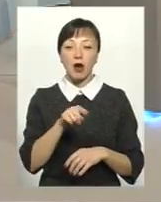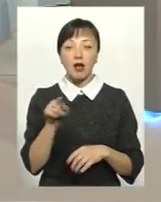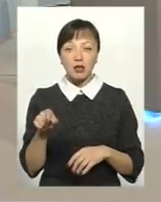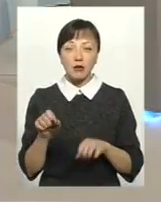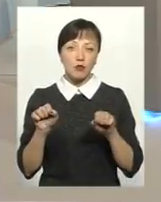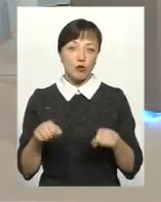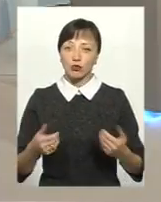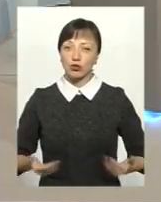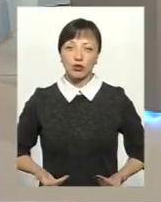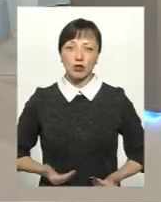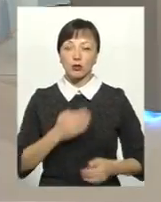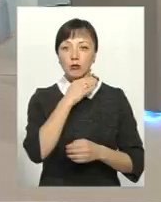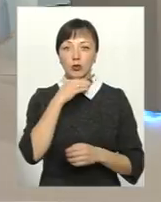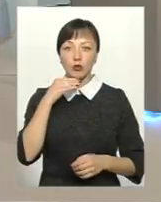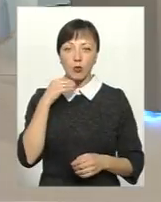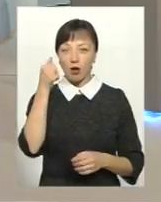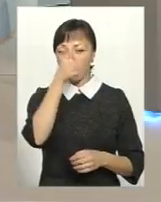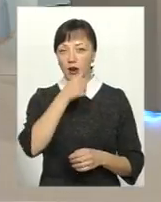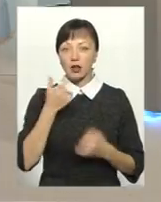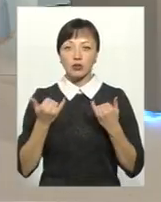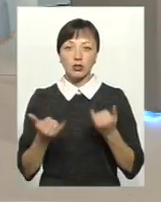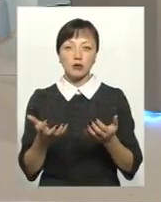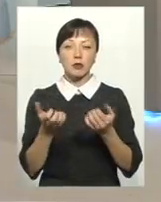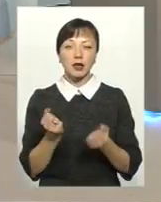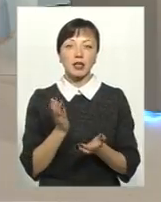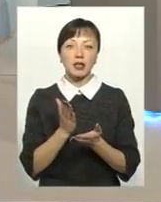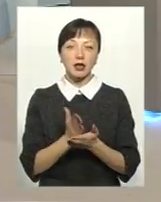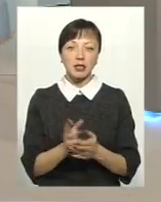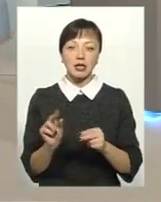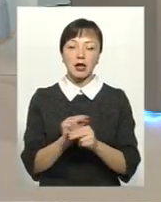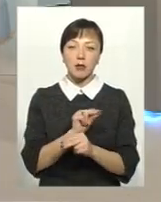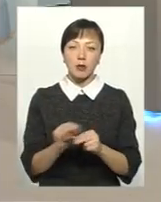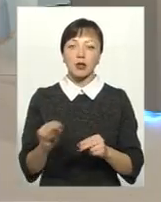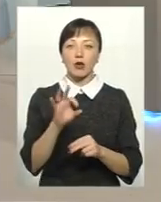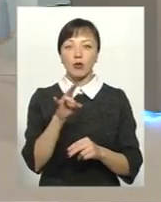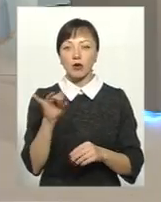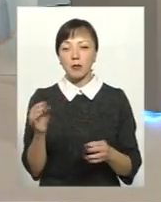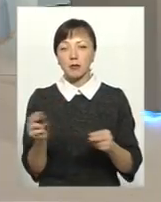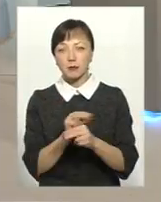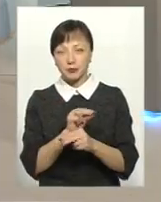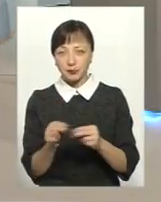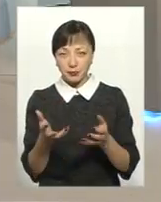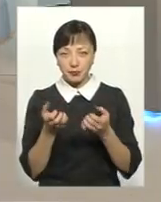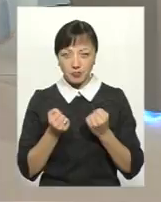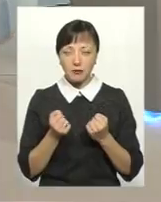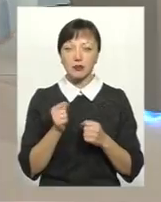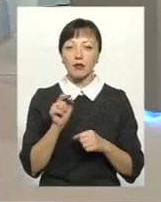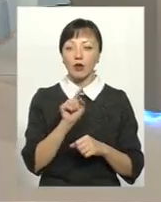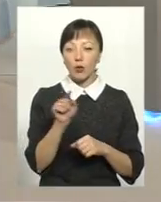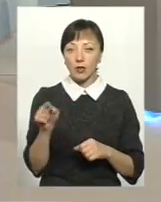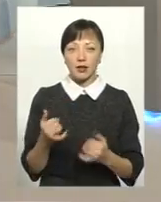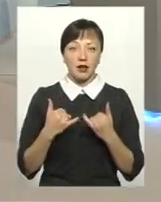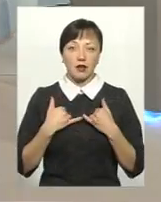они могут жить много лет, они сейчас принимают, есть же терапии, они принимают терапии, и они для нас